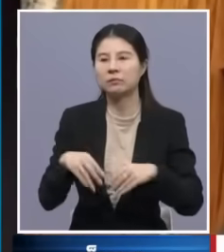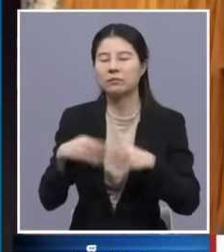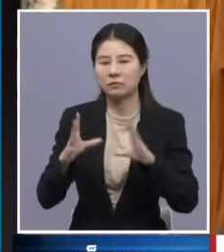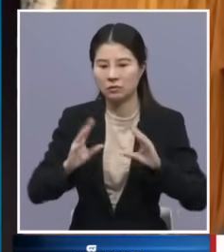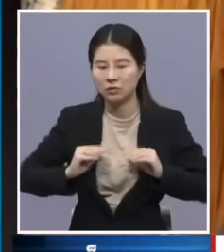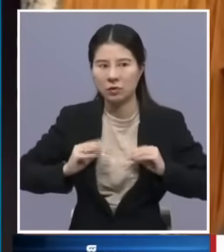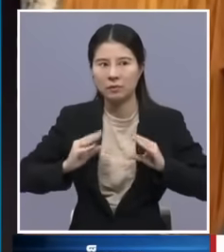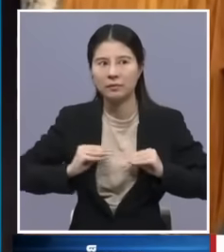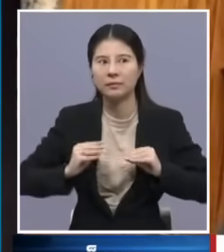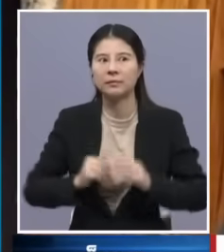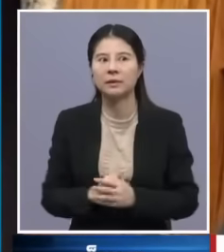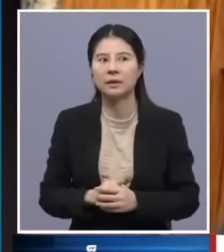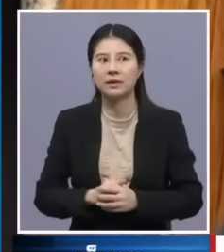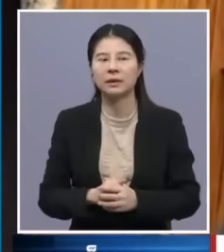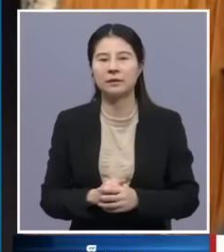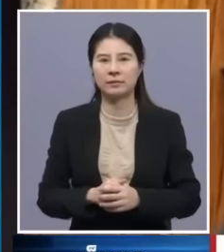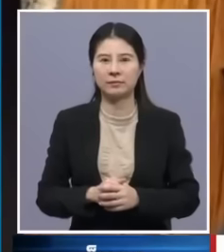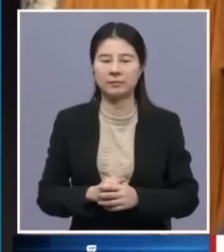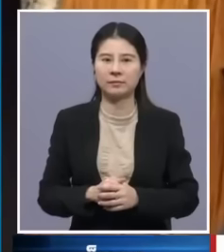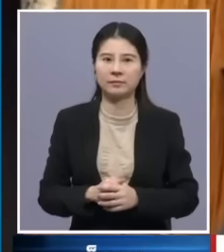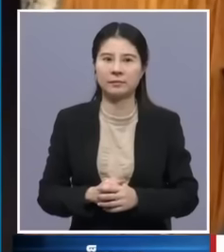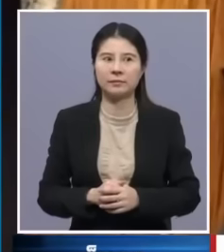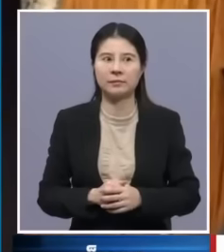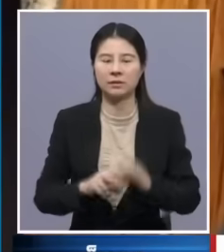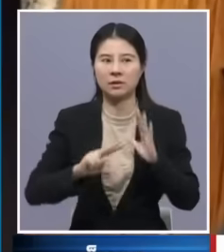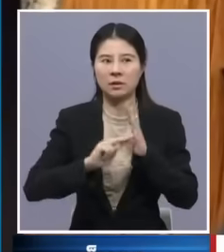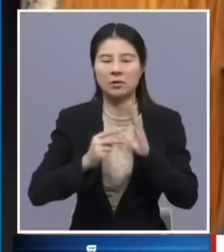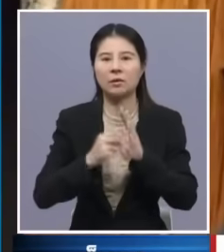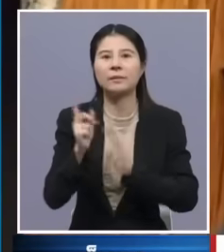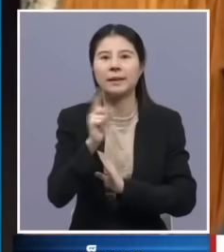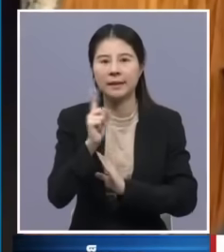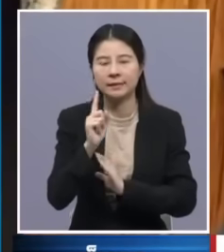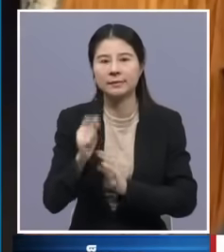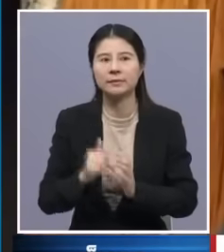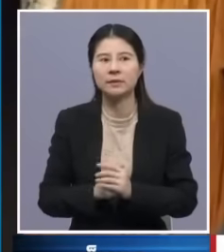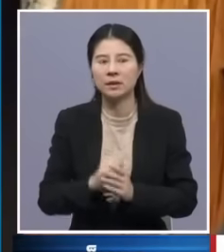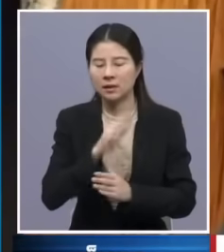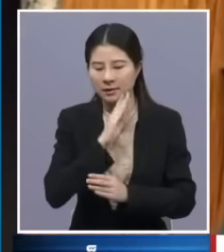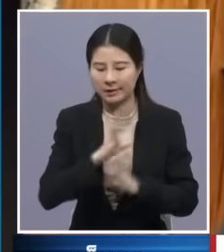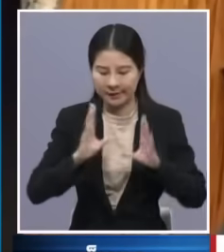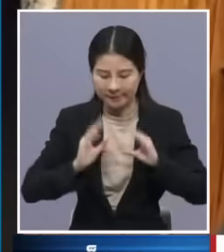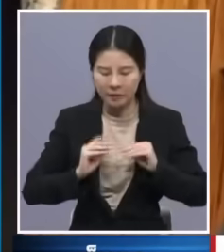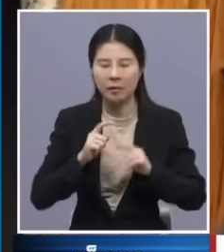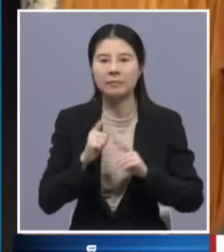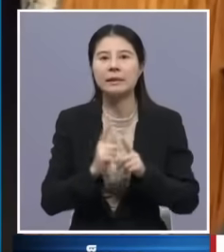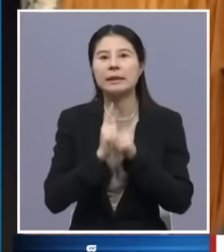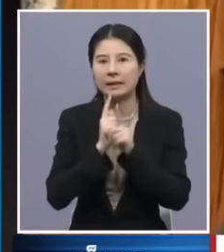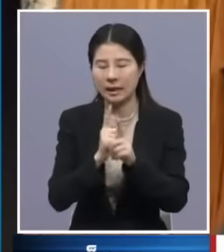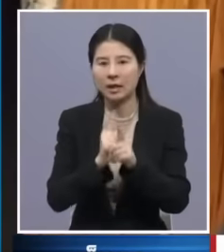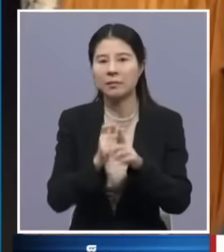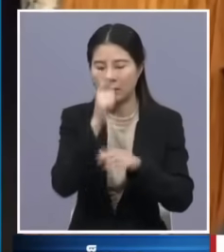พูดง่ายๆก็คือว่าประชาธิปัตย์ไปทำหน้าที่ฝ่ายฐานเพราะนั้นคือเหนือสิ่งอื่นใดถ้าเดียจะต้องยึดหลักการใดๆก็แล้วแ